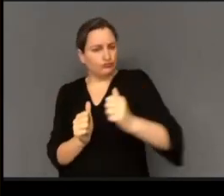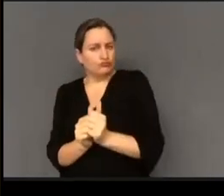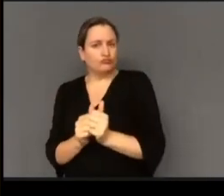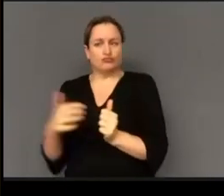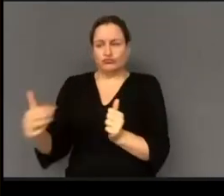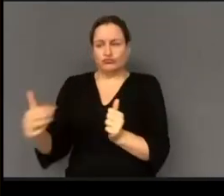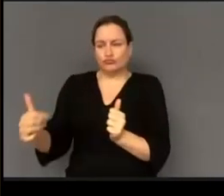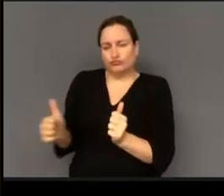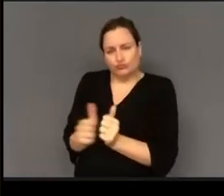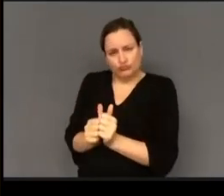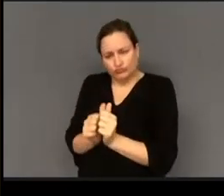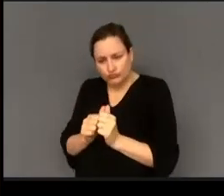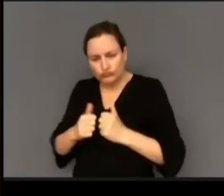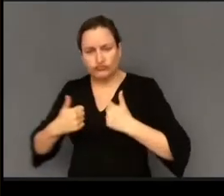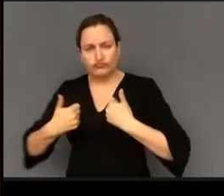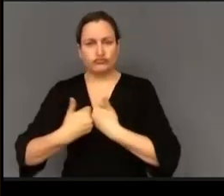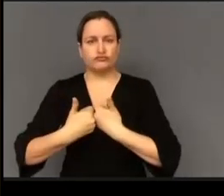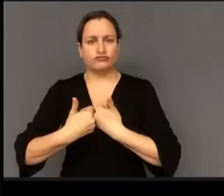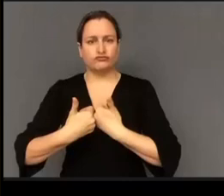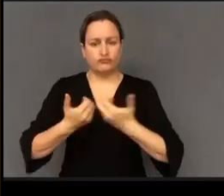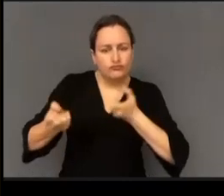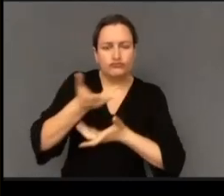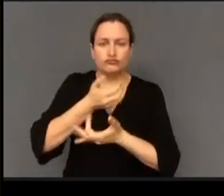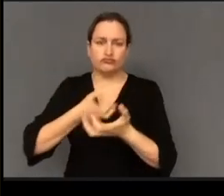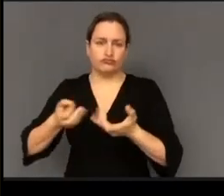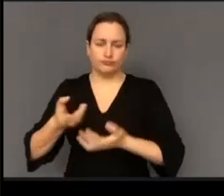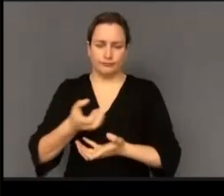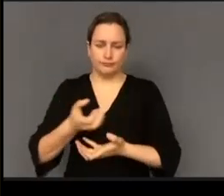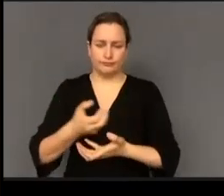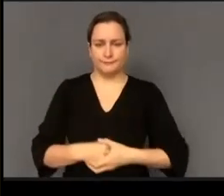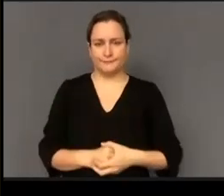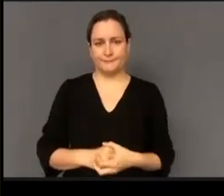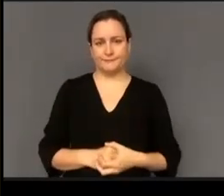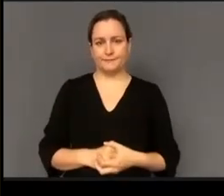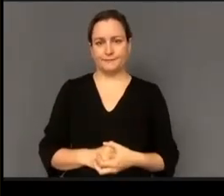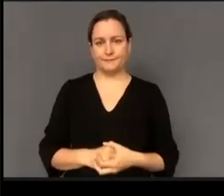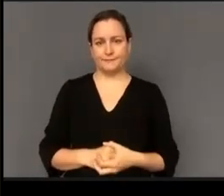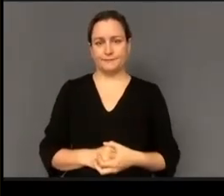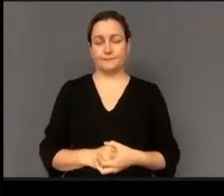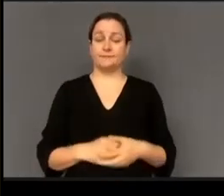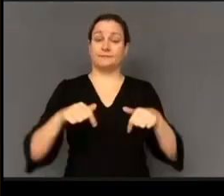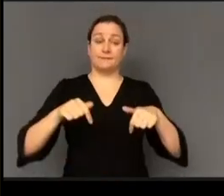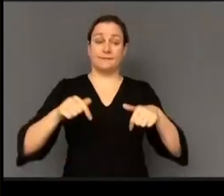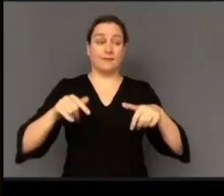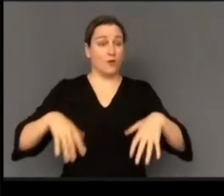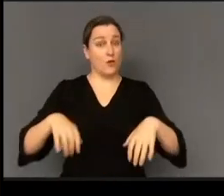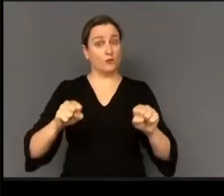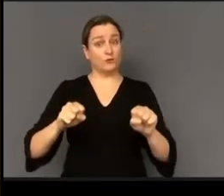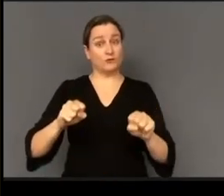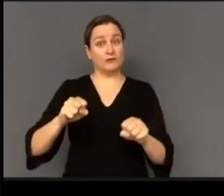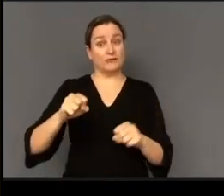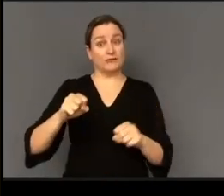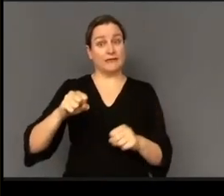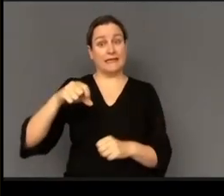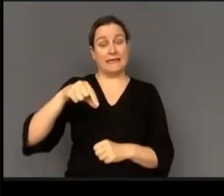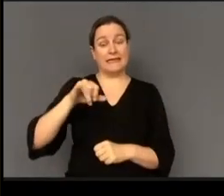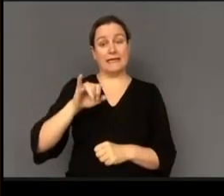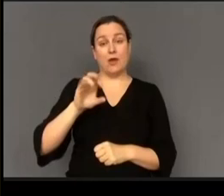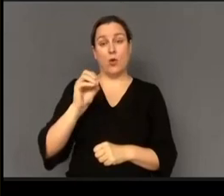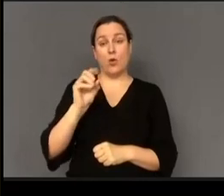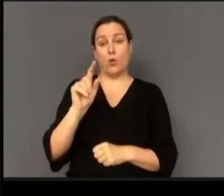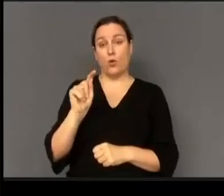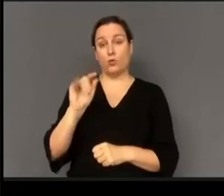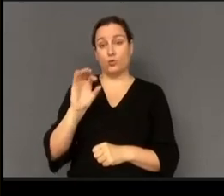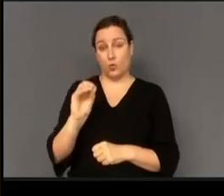都市であるここ京都は豊かな歴史と伝統が行きづく都市